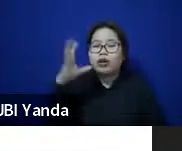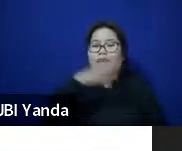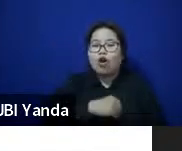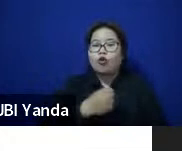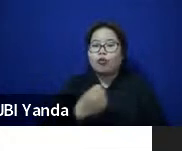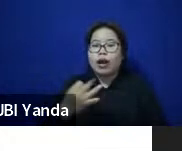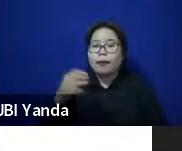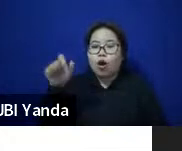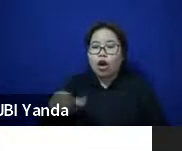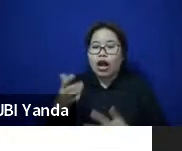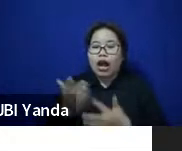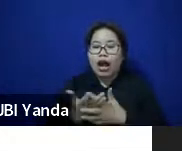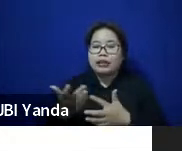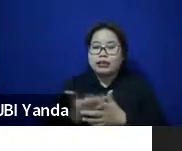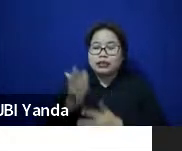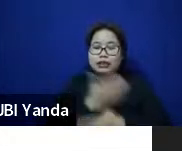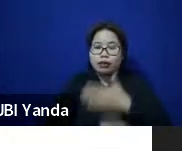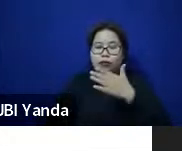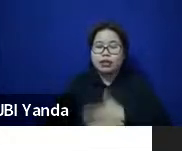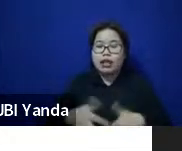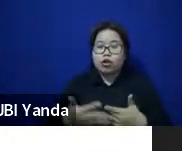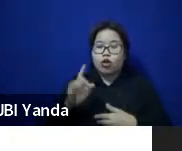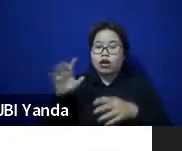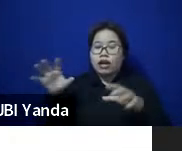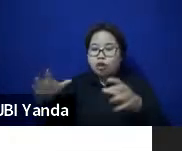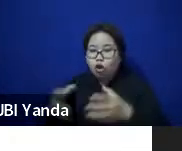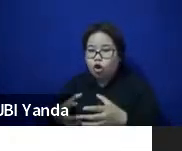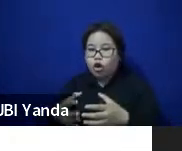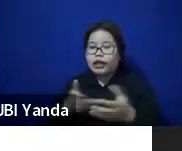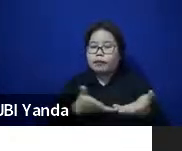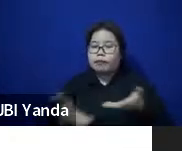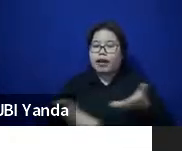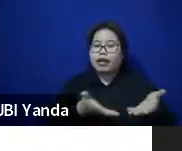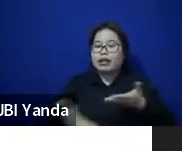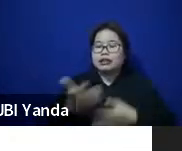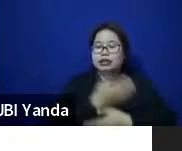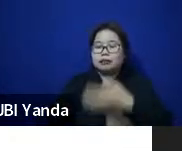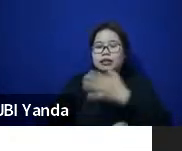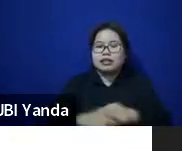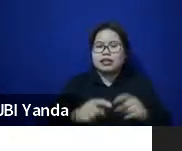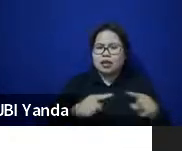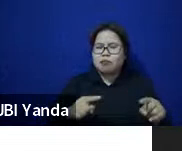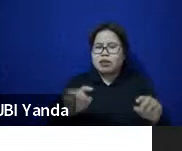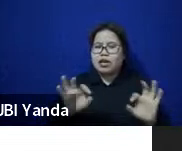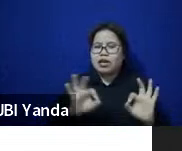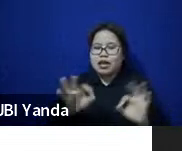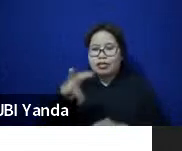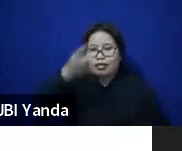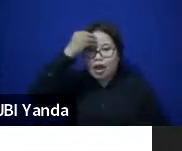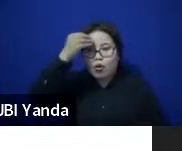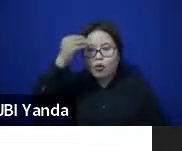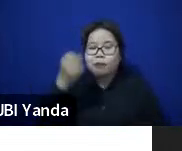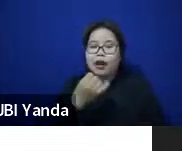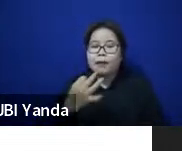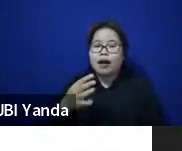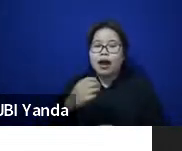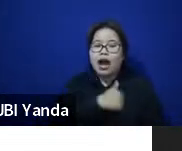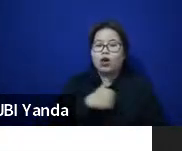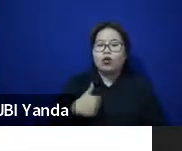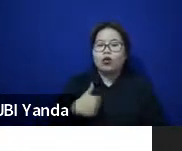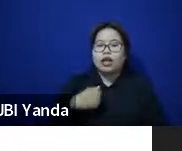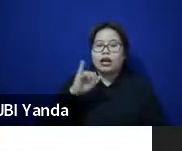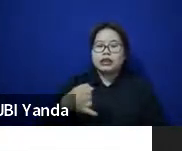layanan disabilitas atau yang dikategorikan sebagai layanan untuk penyandang disabilitas, tanpa mengetahui berapa anggota JKN